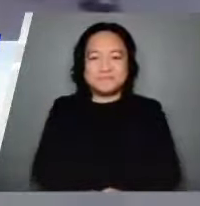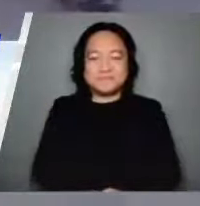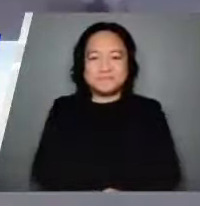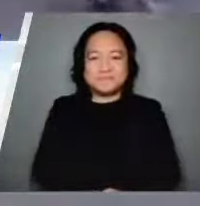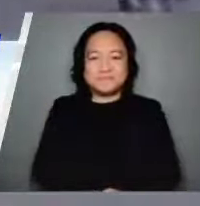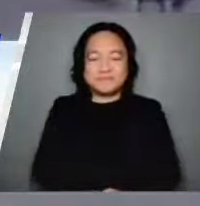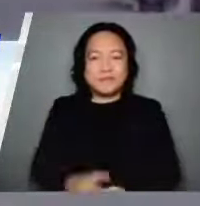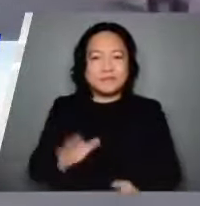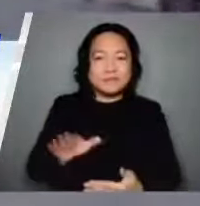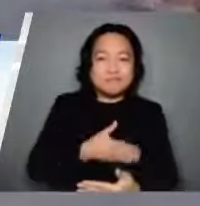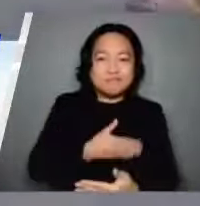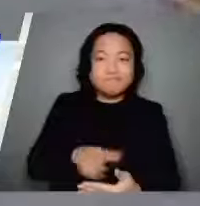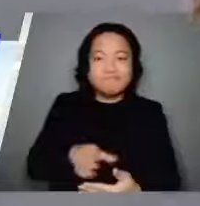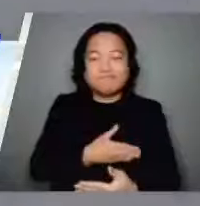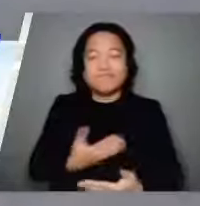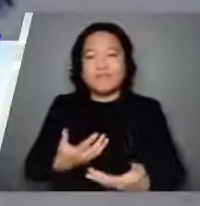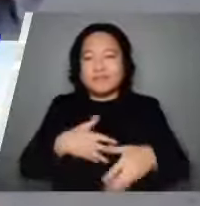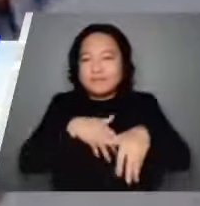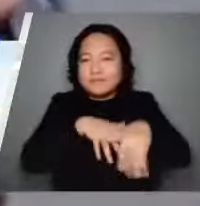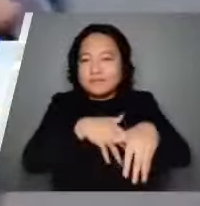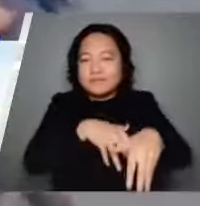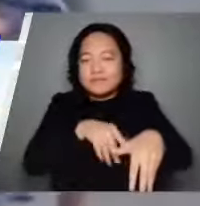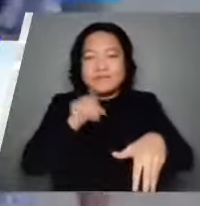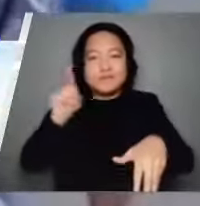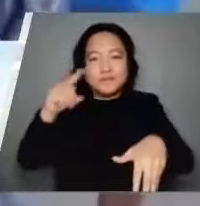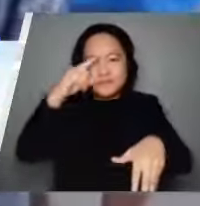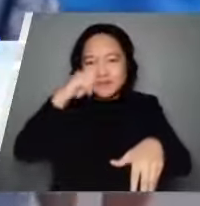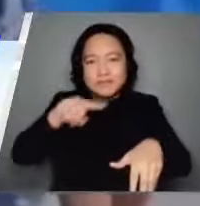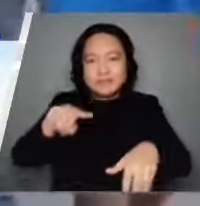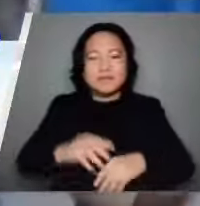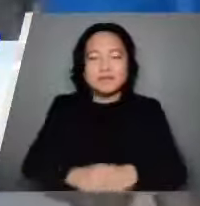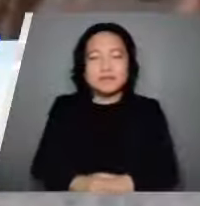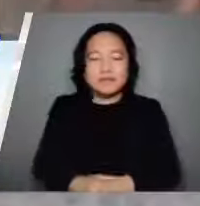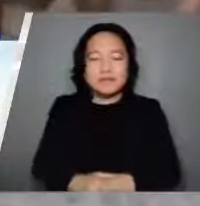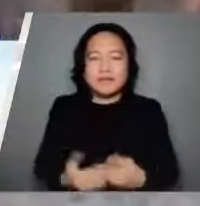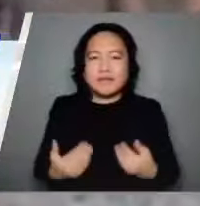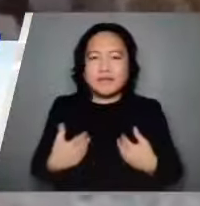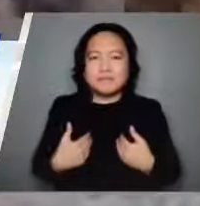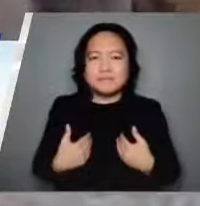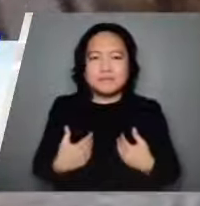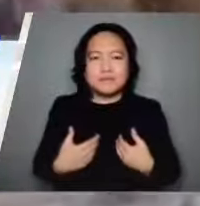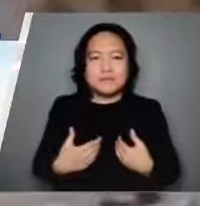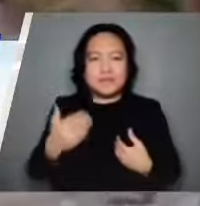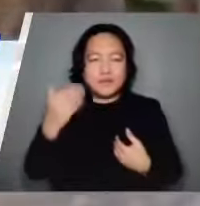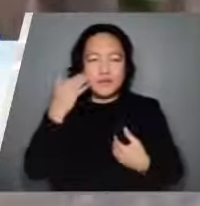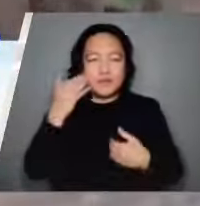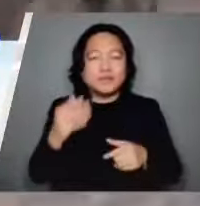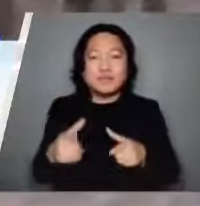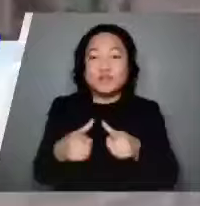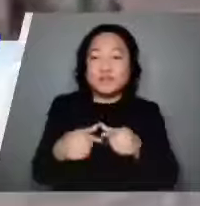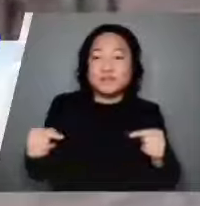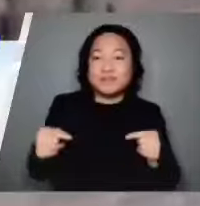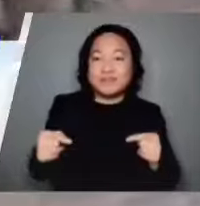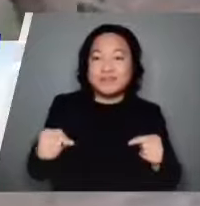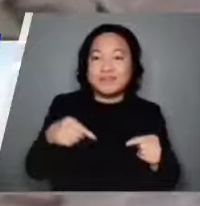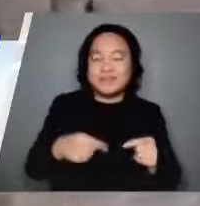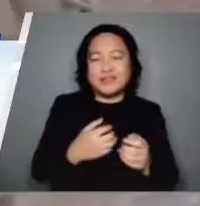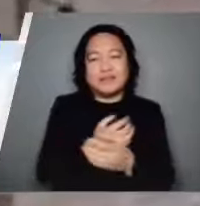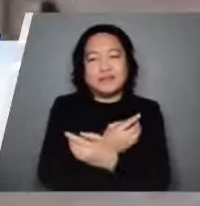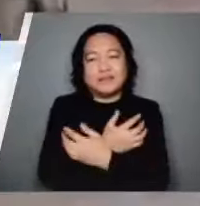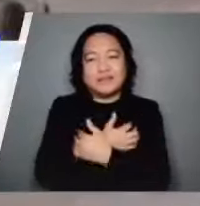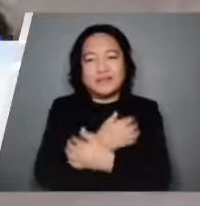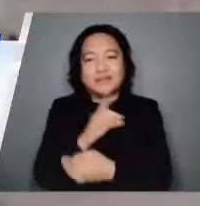Nagkantahan at nagdaos ng paradang ilang residente. Bitbit nila ang manika ng Japanese manga cat na lumabas din sa